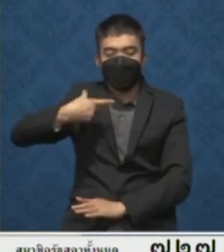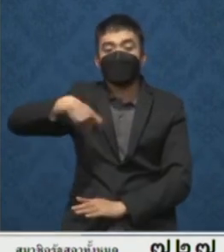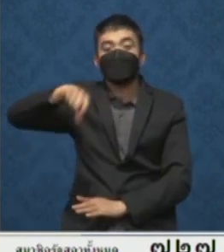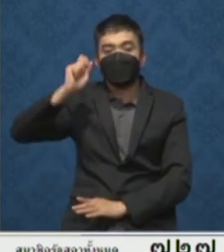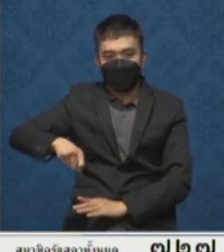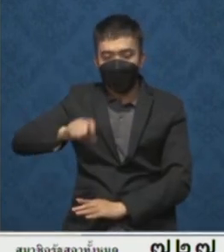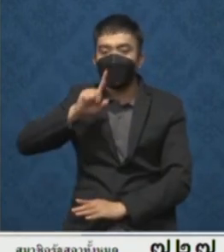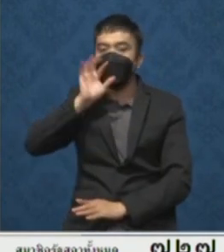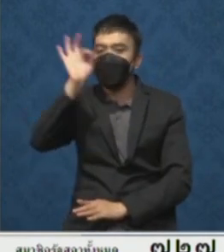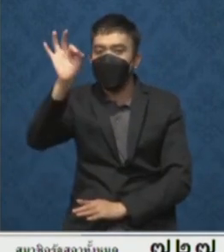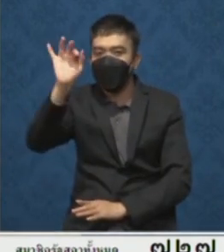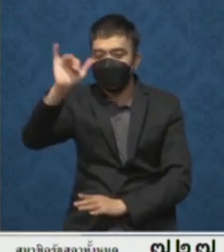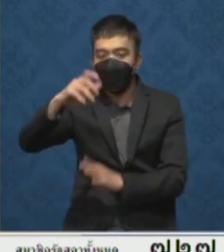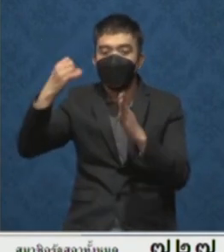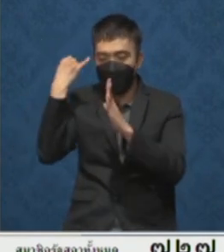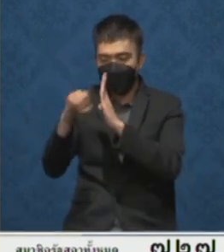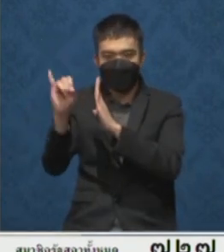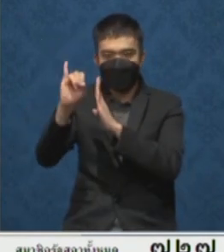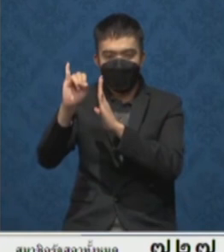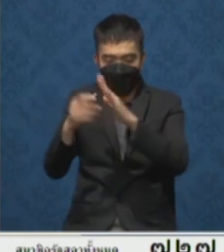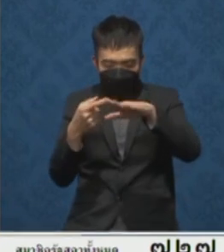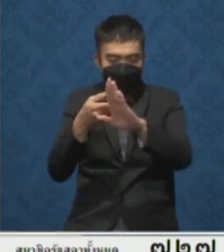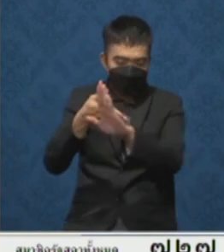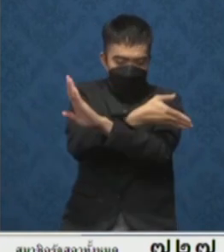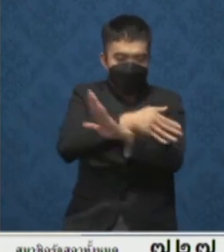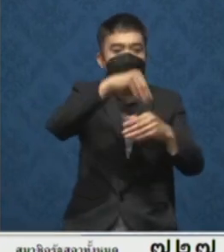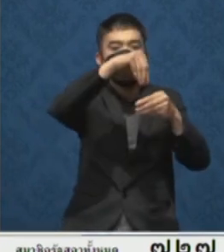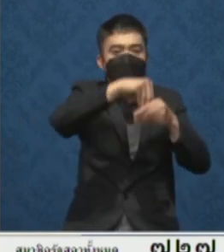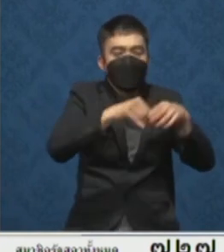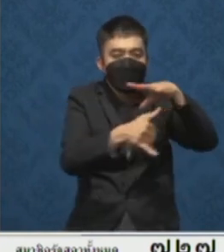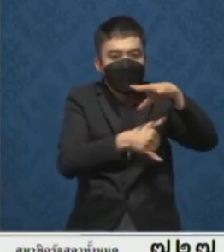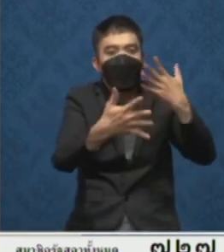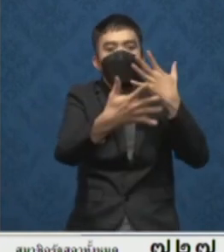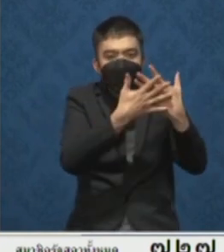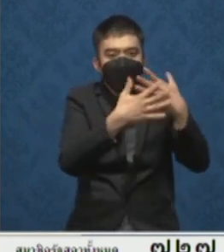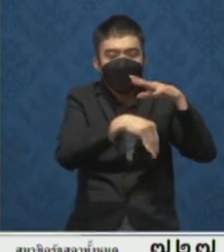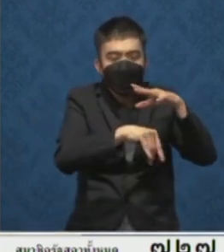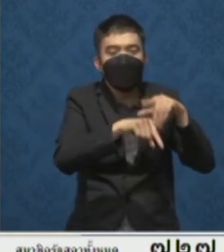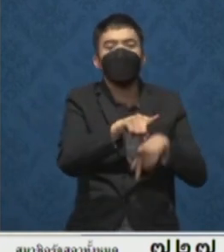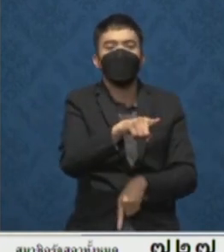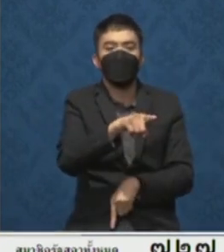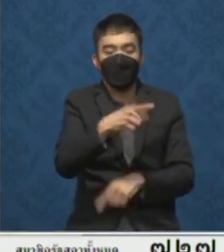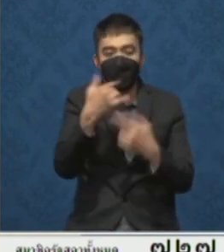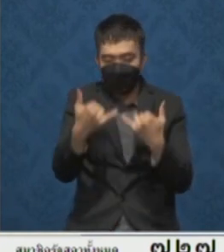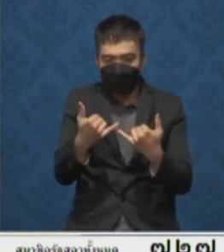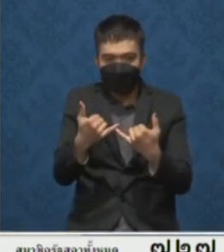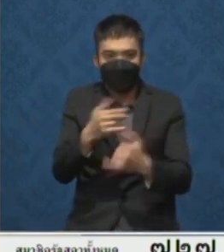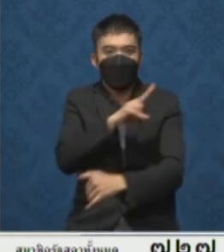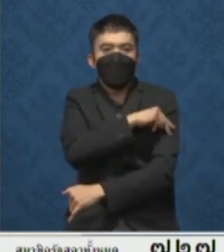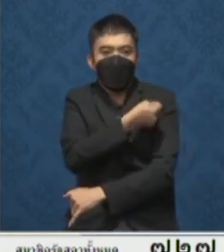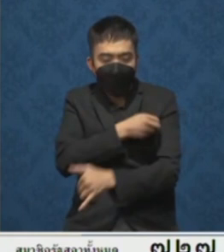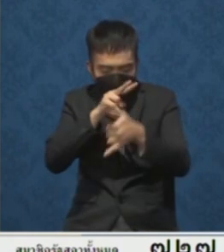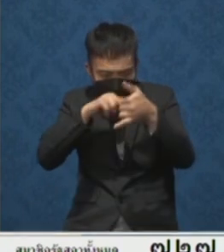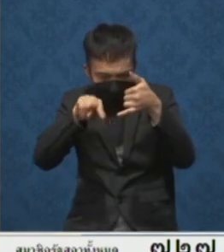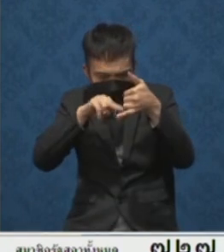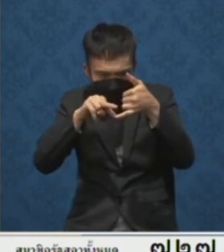แม้แต่ชั้นเดียวมันไม่ได้รับกลับคืนมาค่ะท่านประธานคะจนถึงทุกวันนี้ดิฉันได้รับการวินิจฉัยจากแพทย์ว่าไม่สามารถผลิ